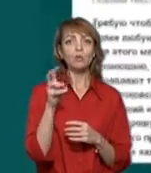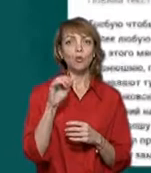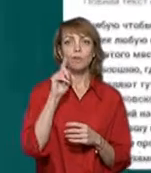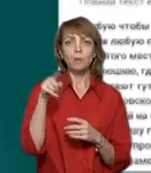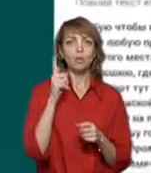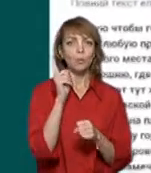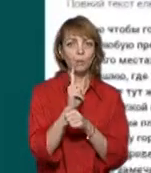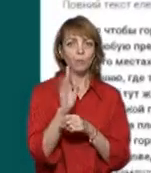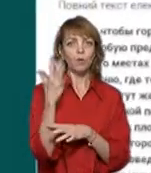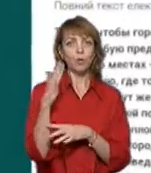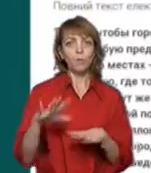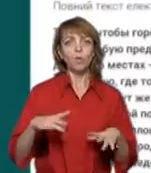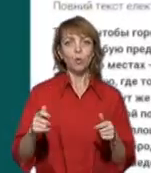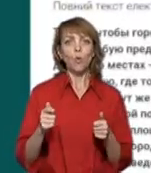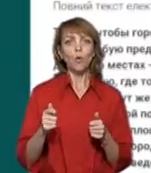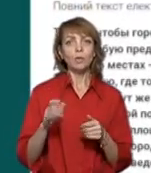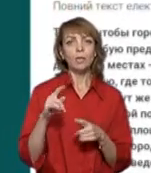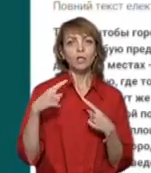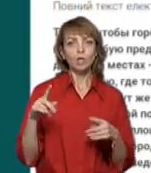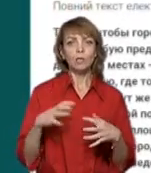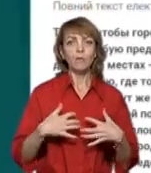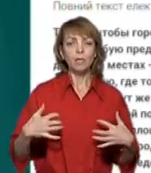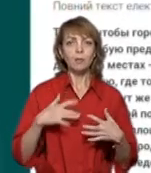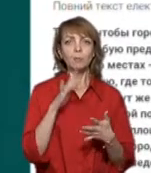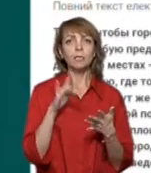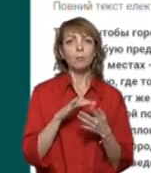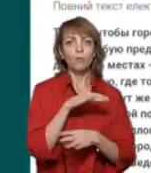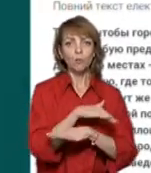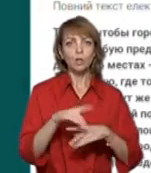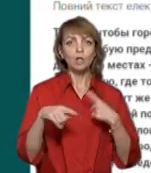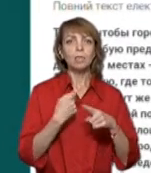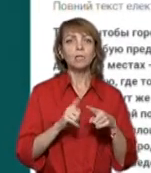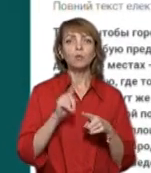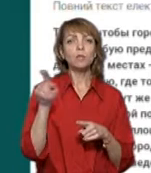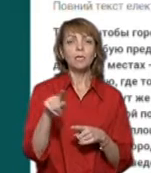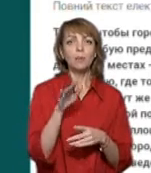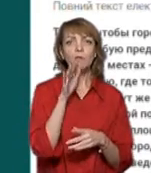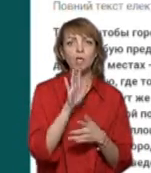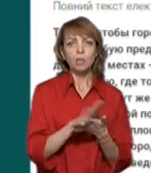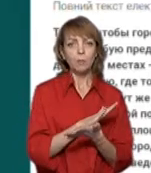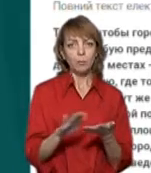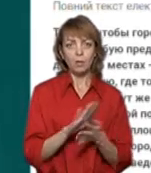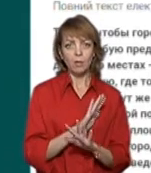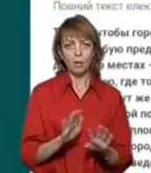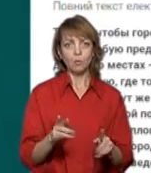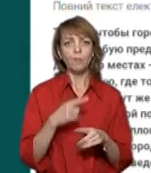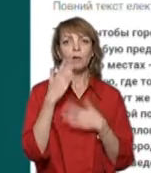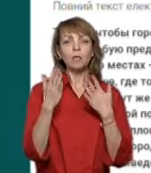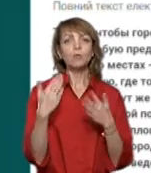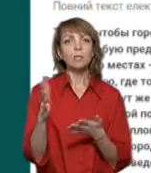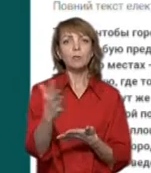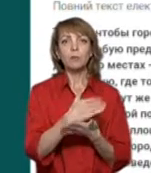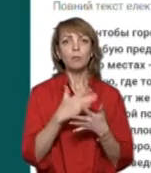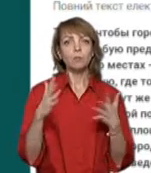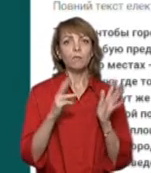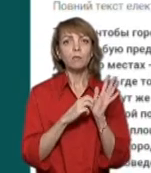вимагає заборонити вигулювати коней та інших тварин міськими вулицями через те, що за ними вчасно не прибирають. Звернення вже зібрало